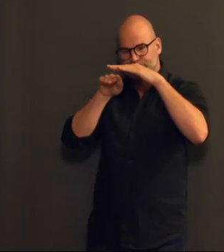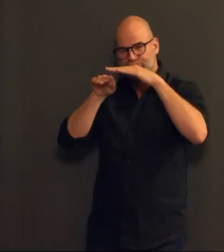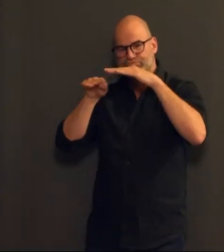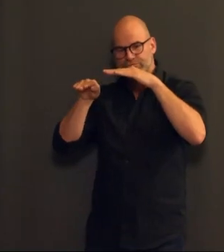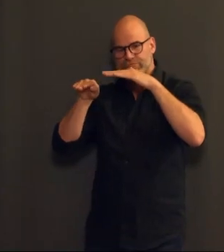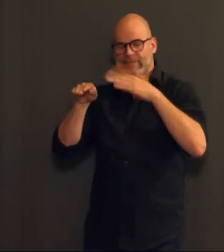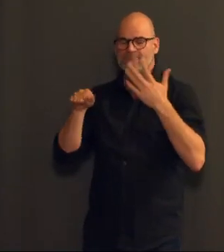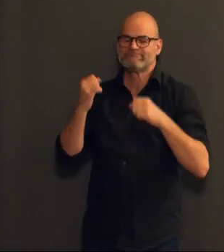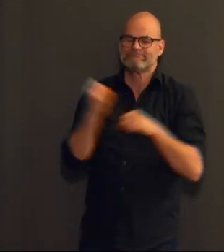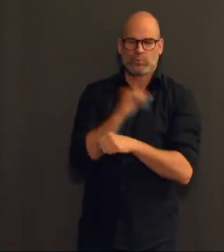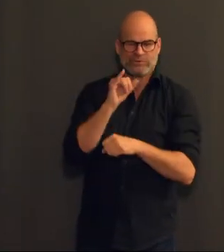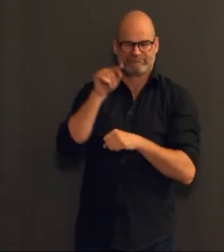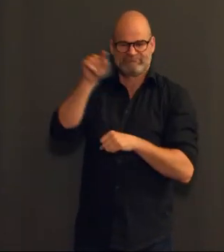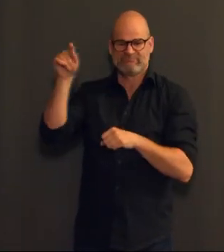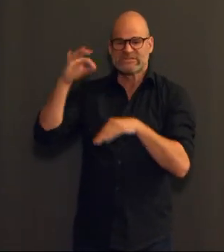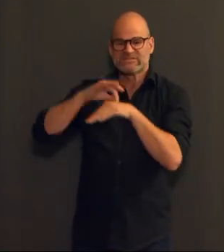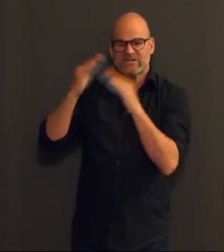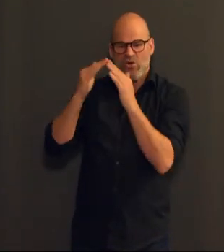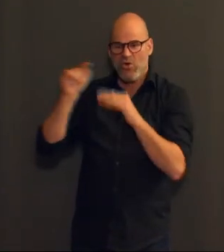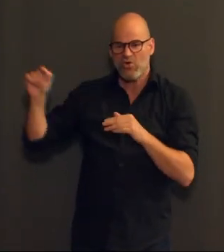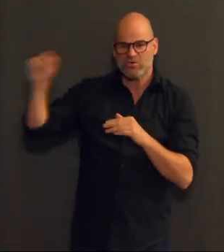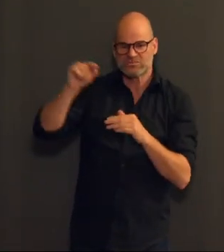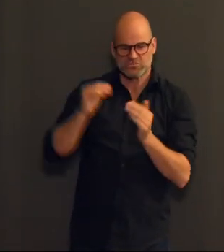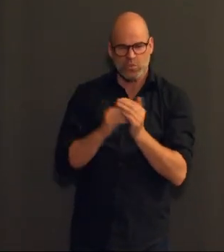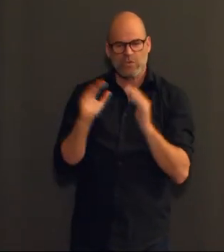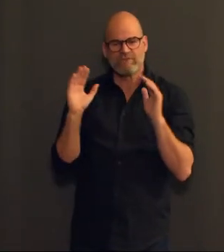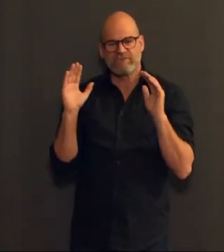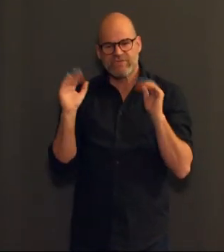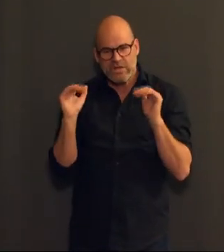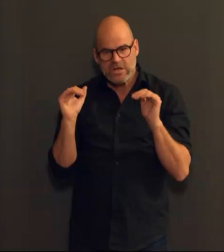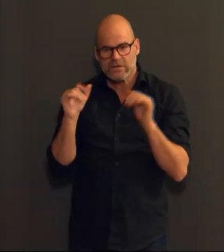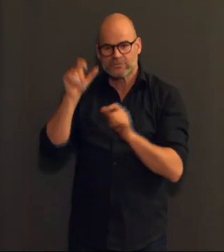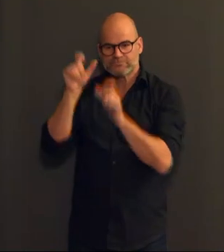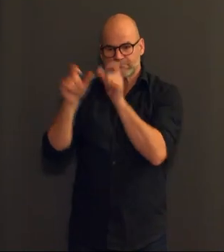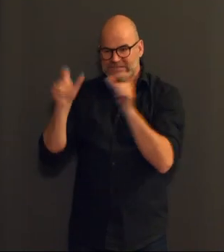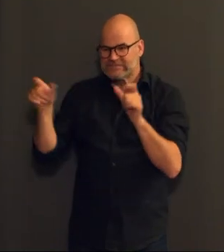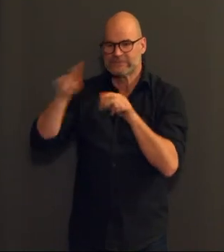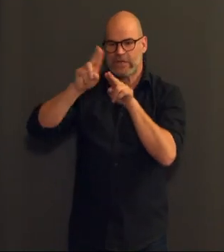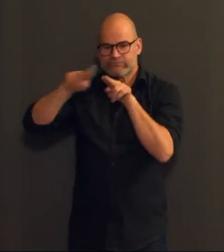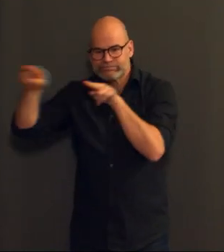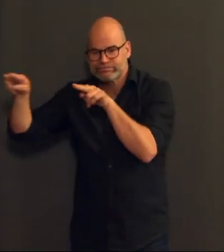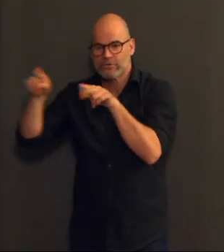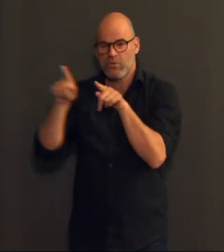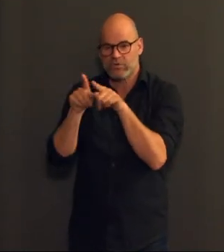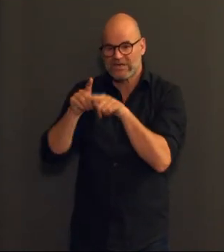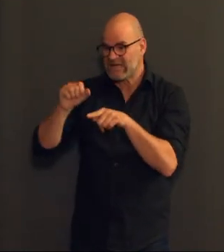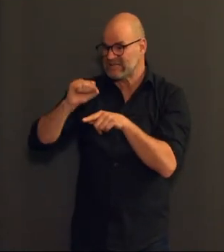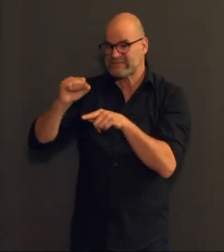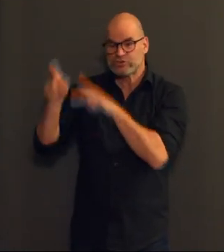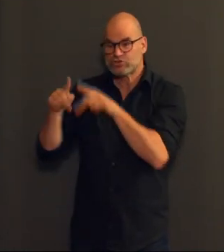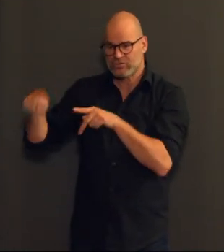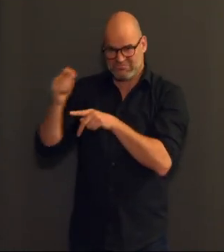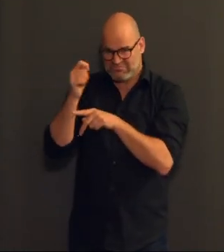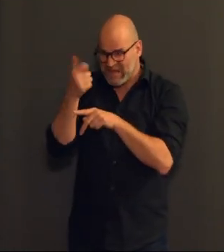hoog plateau hangen, op een kritiek niveau. De intensieve zorgen die liggen bijna volledig vol. En het is heel belangrijk dat